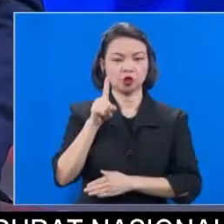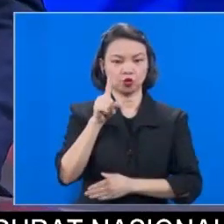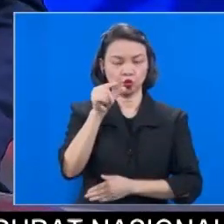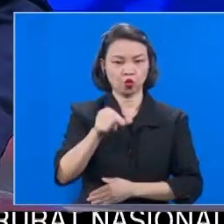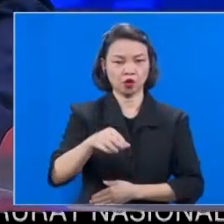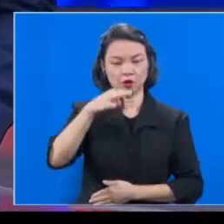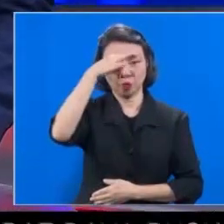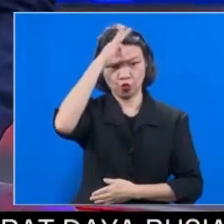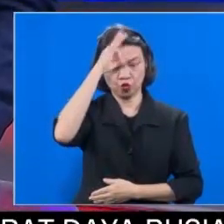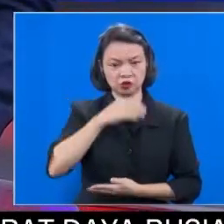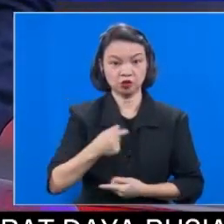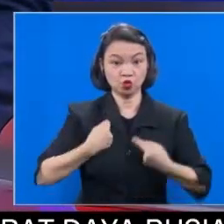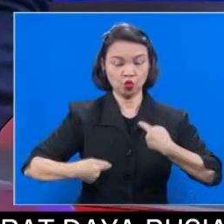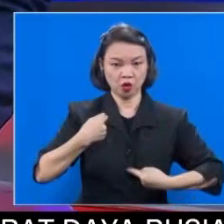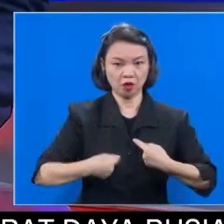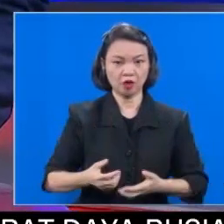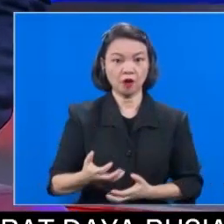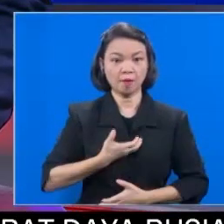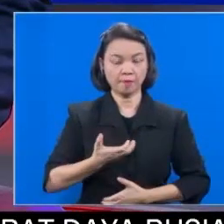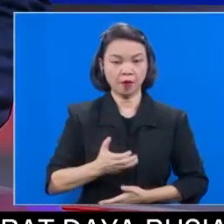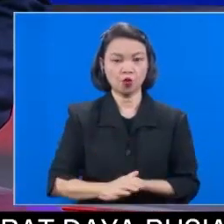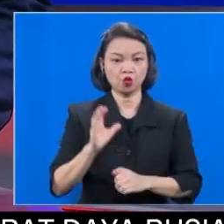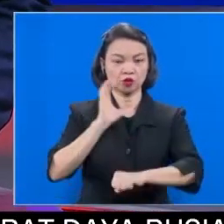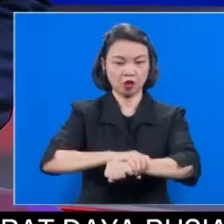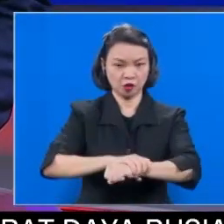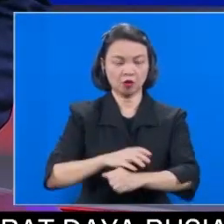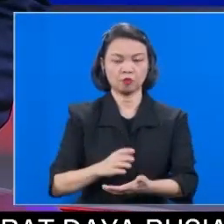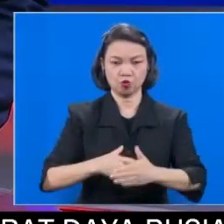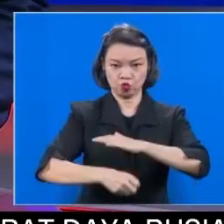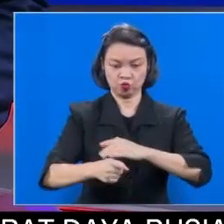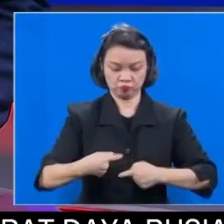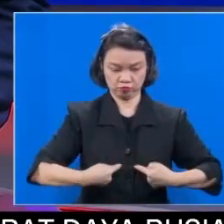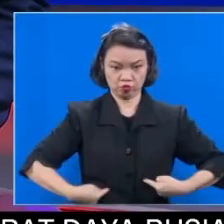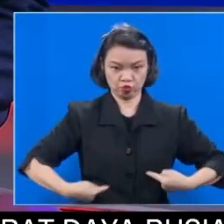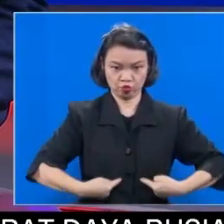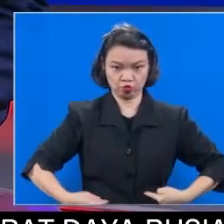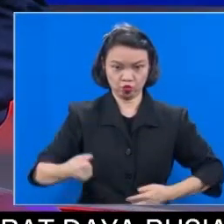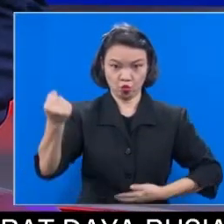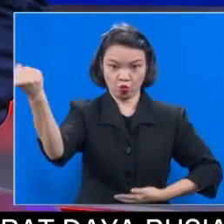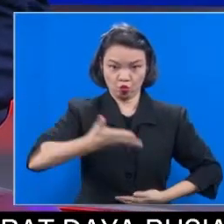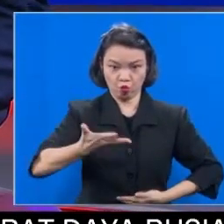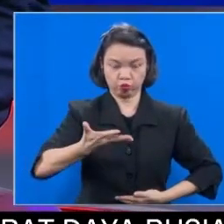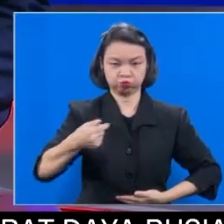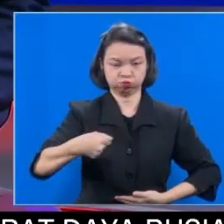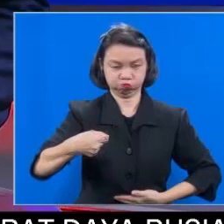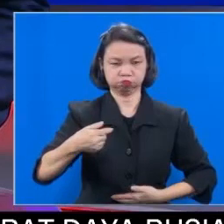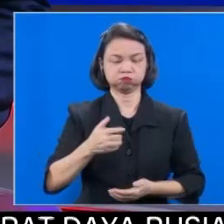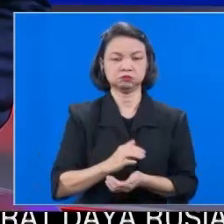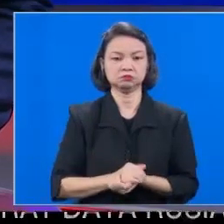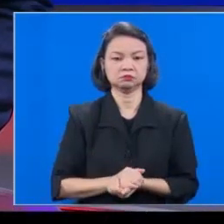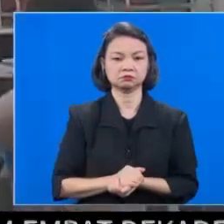terluka saat hendak menangkap seorang buron kasus pencurian korban terluka dibagian perut akibat ditombak oleh tersangka